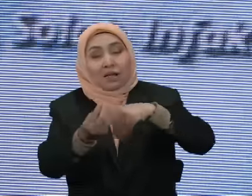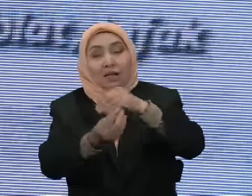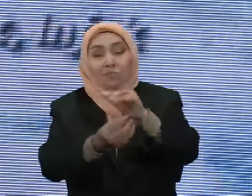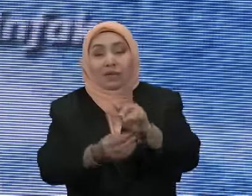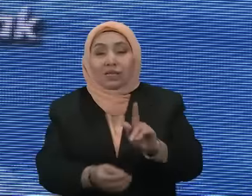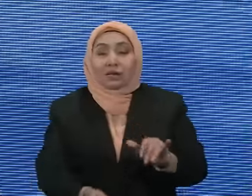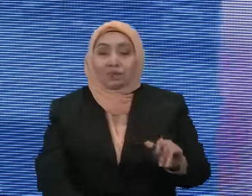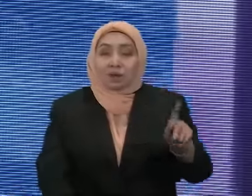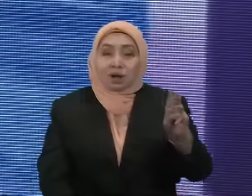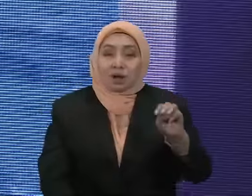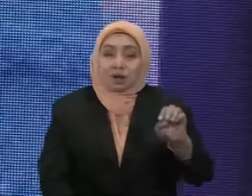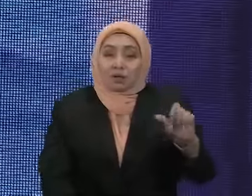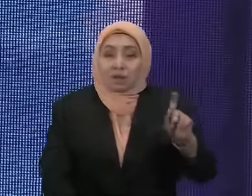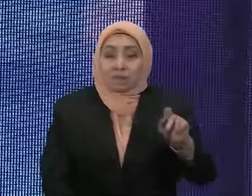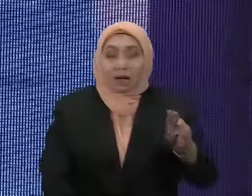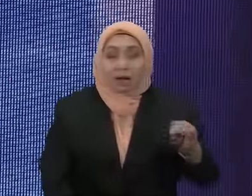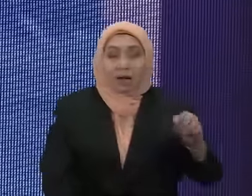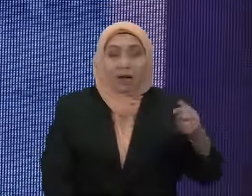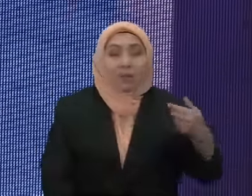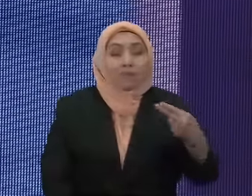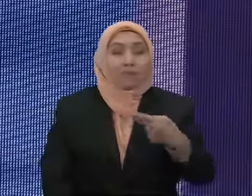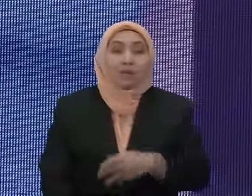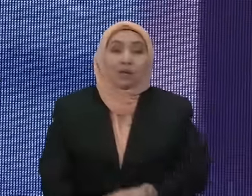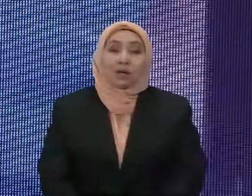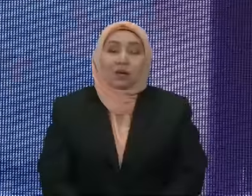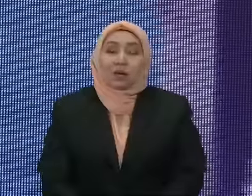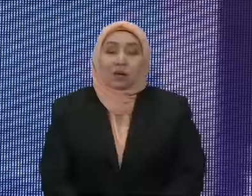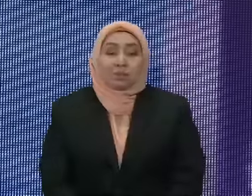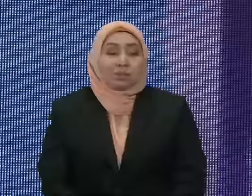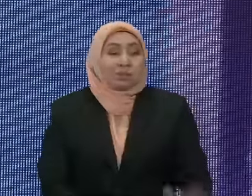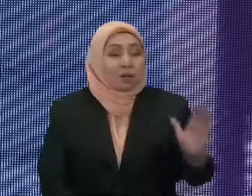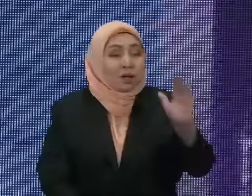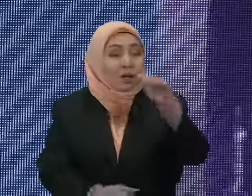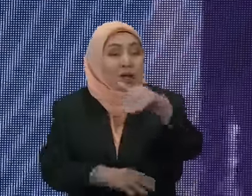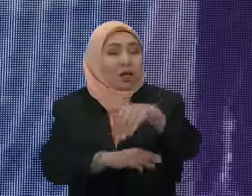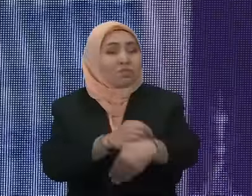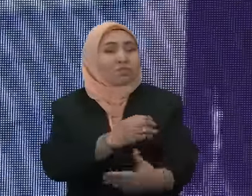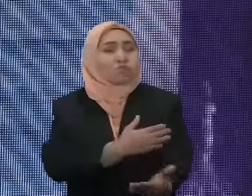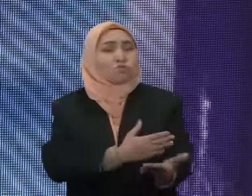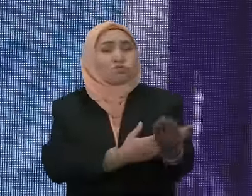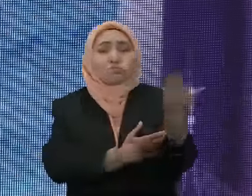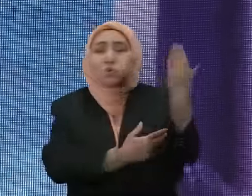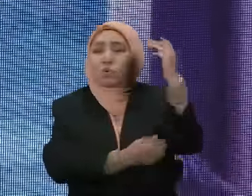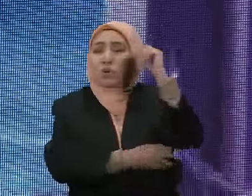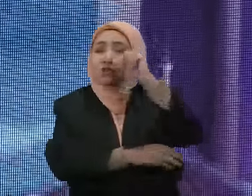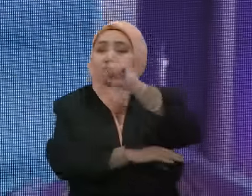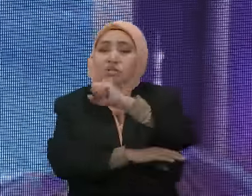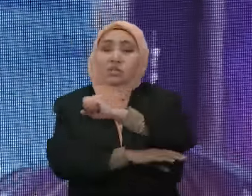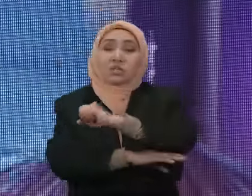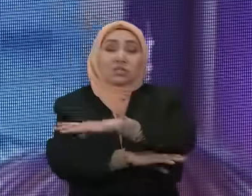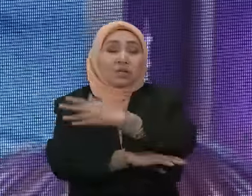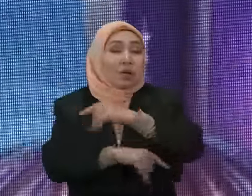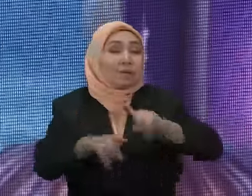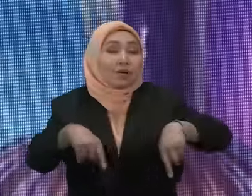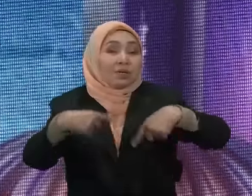Makkah al-mukarramah. Malam subuh dan senja pergi